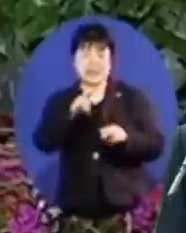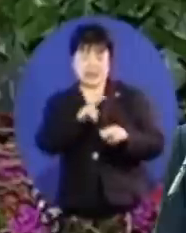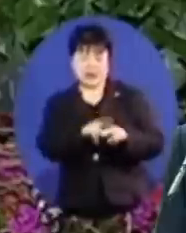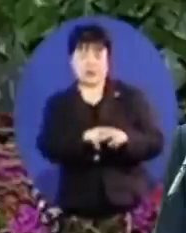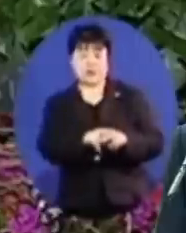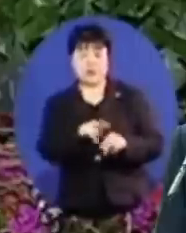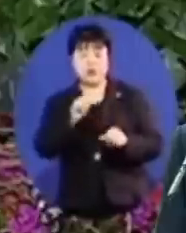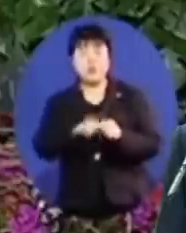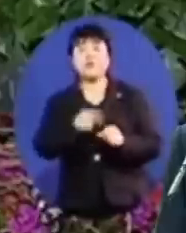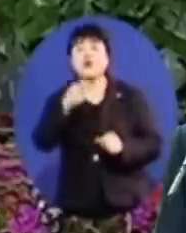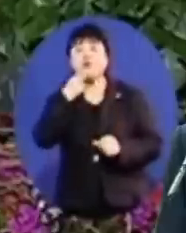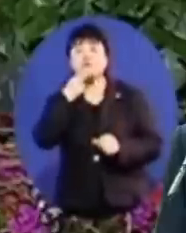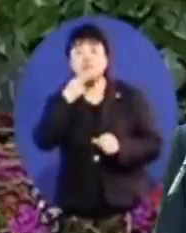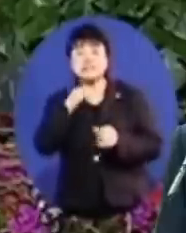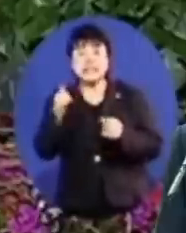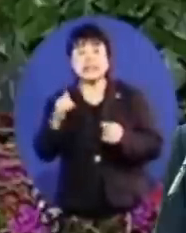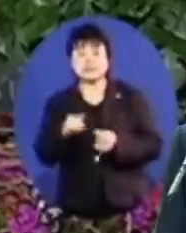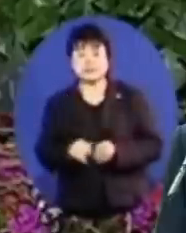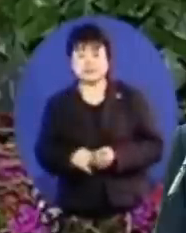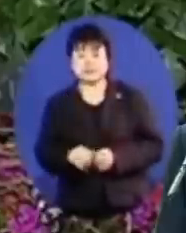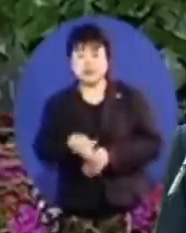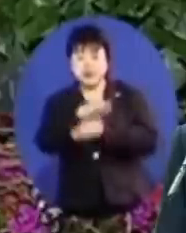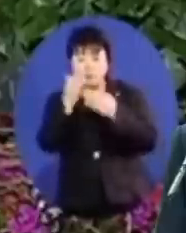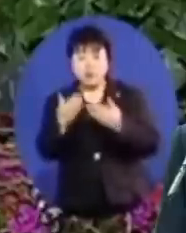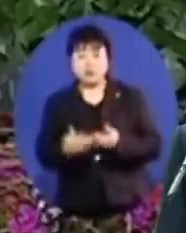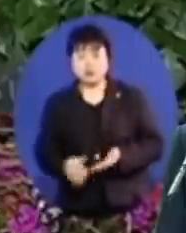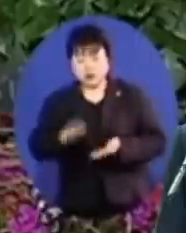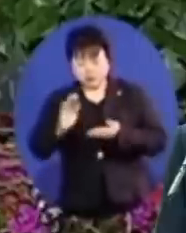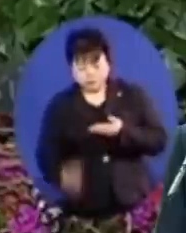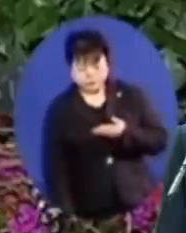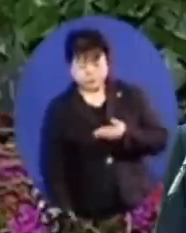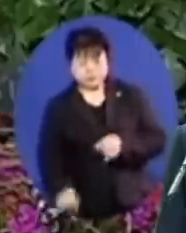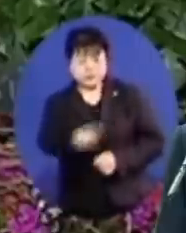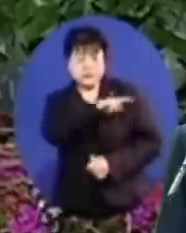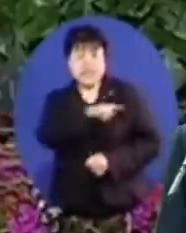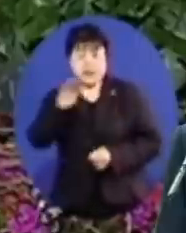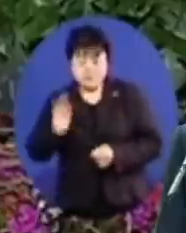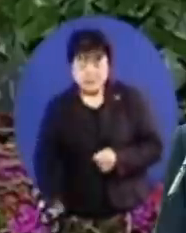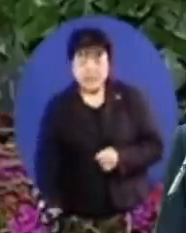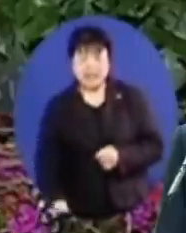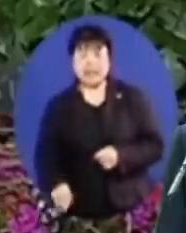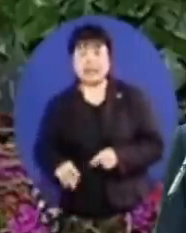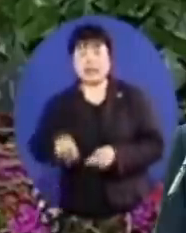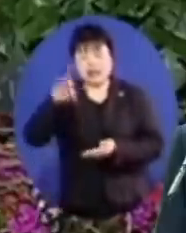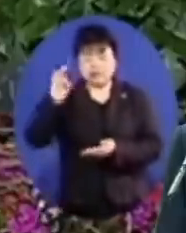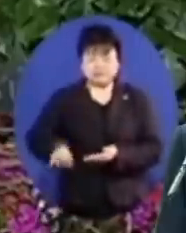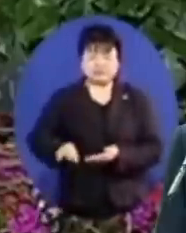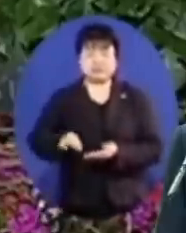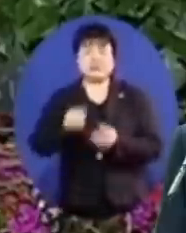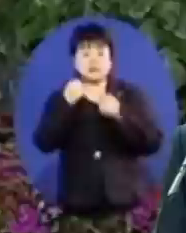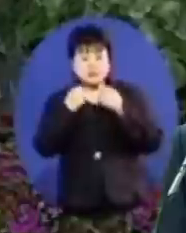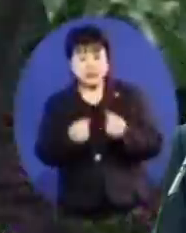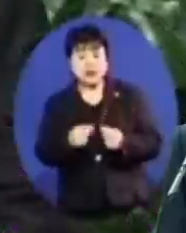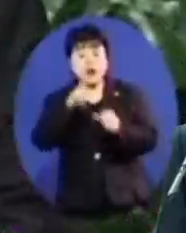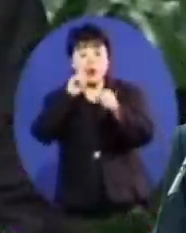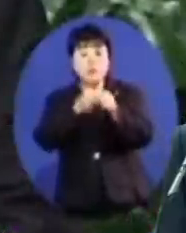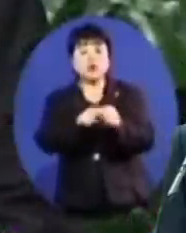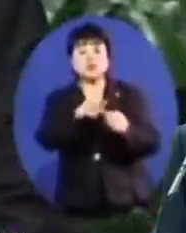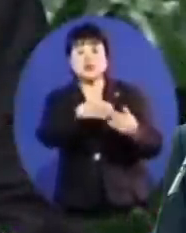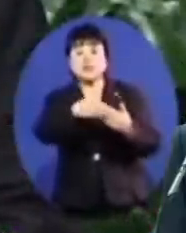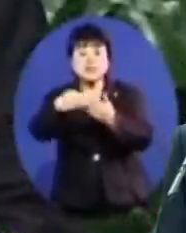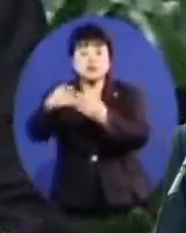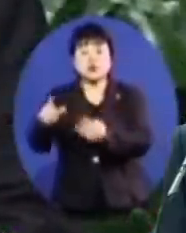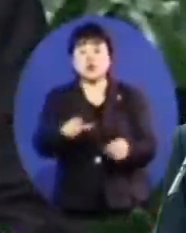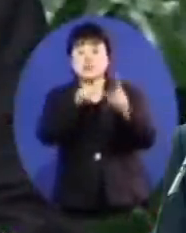목표가 없던 27%는 모두 최하위 생활을 하고 있었다는 것입니다. 목표가 이끄는 삶은